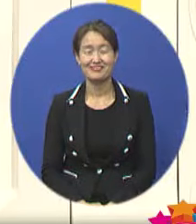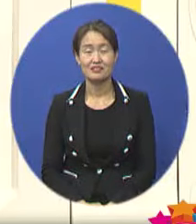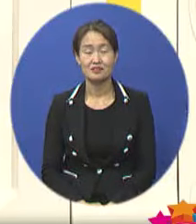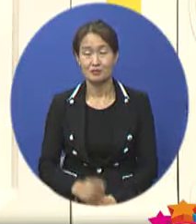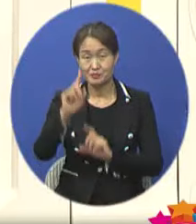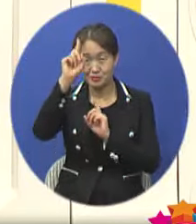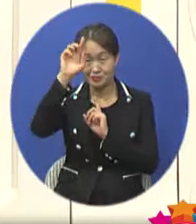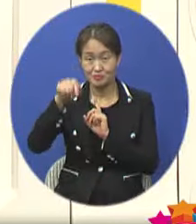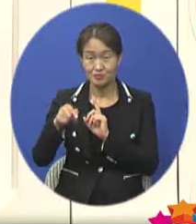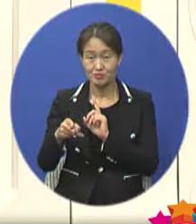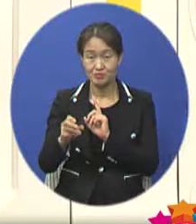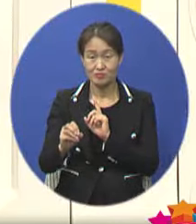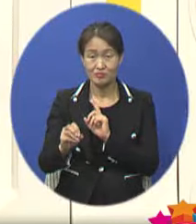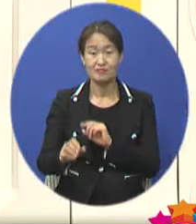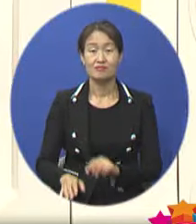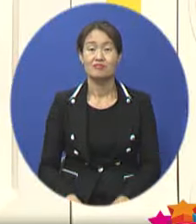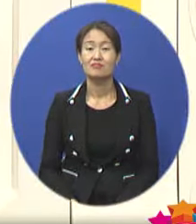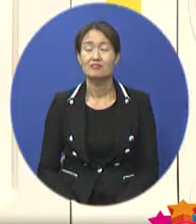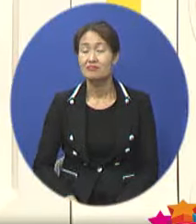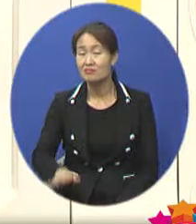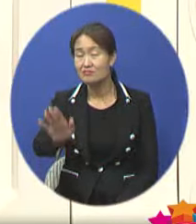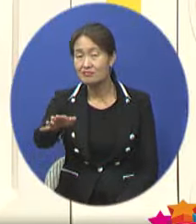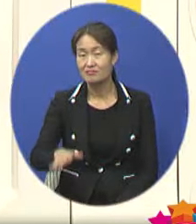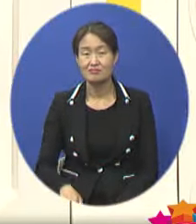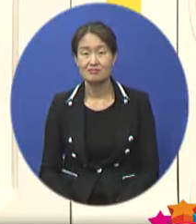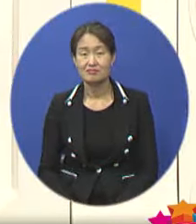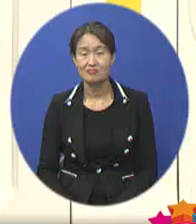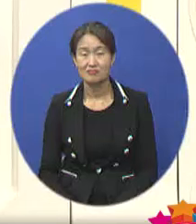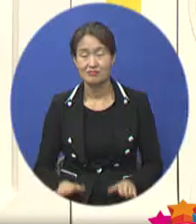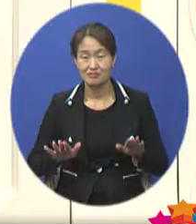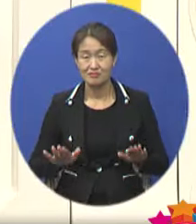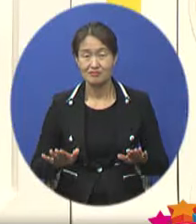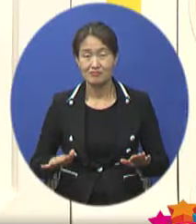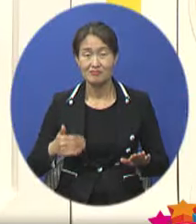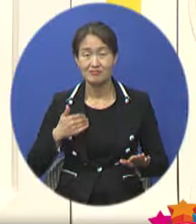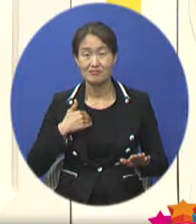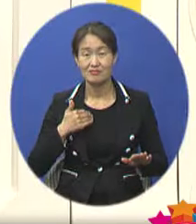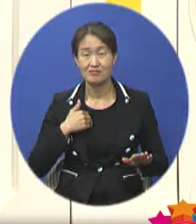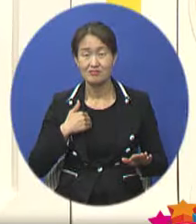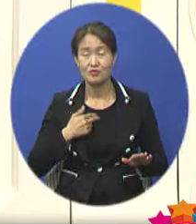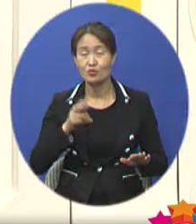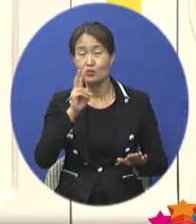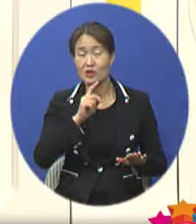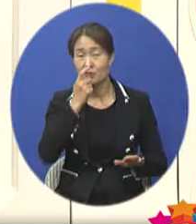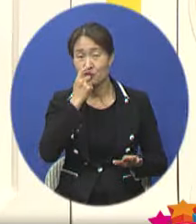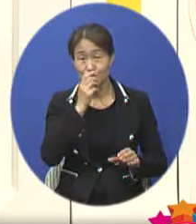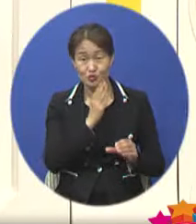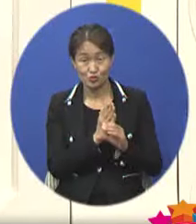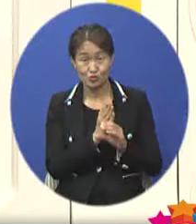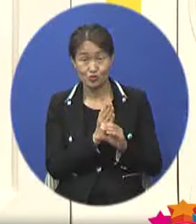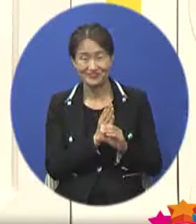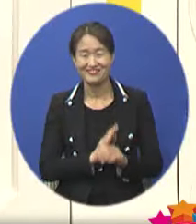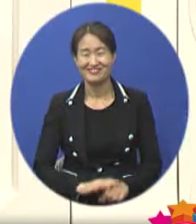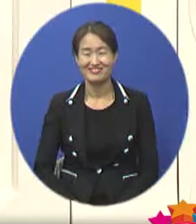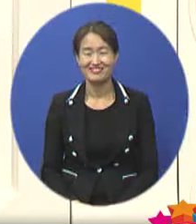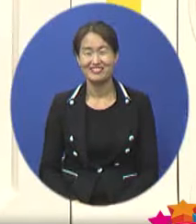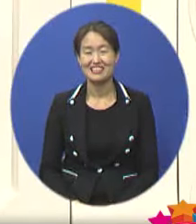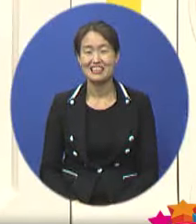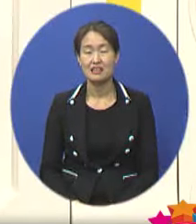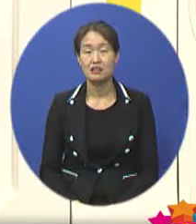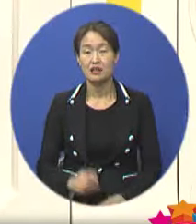이부영 씨. 예? 저기. 예. 지금 제가 노래방에 노래교실에 다니거든요. 예, 노래교실에 다니세요. 아,